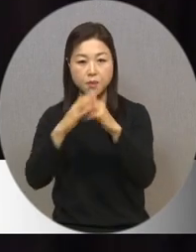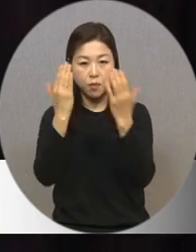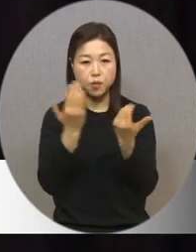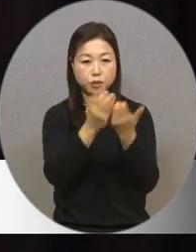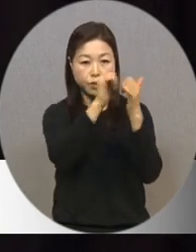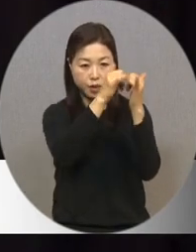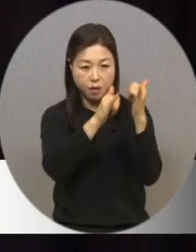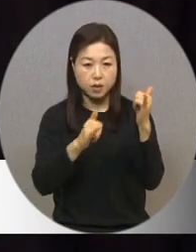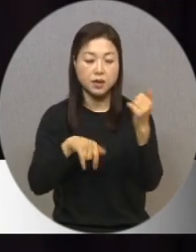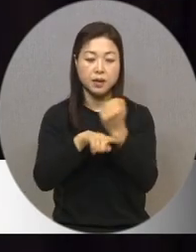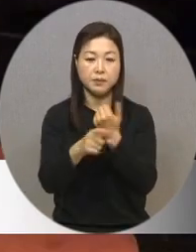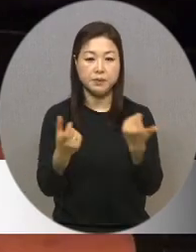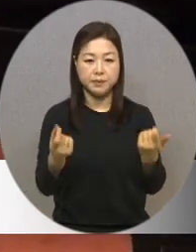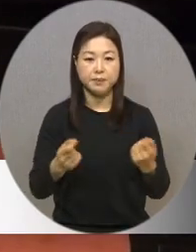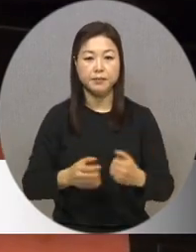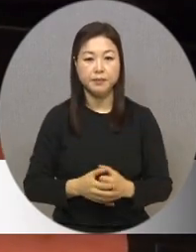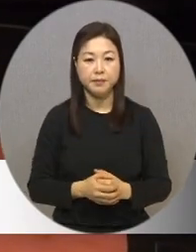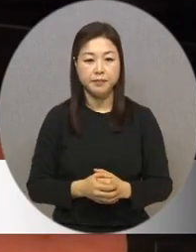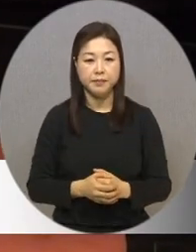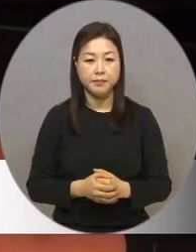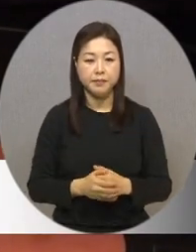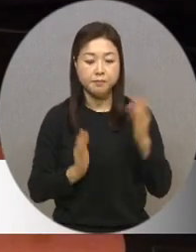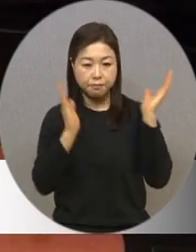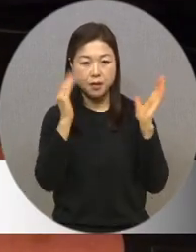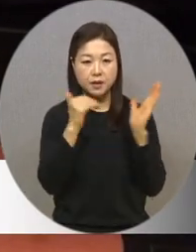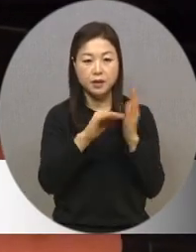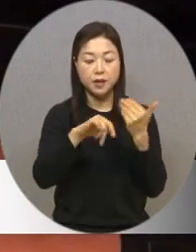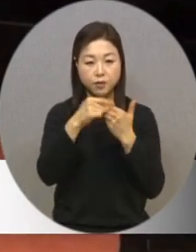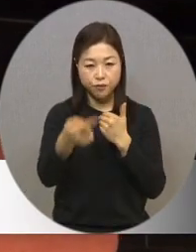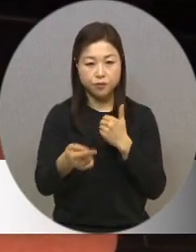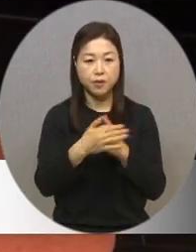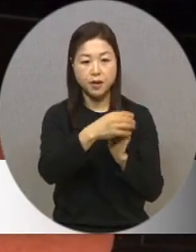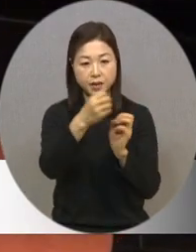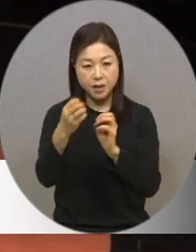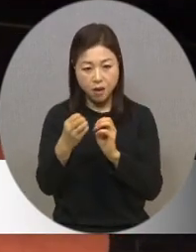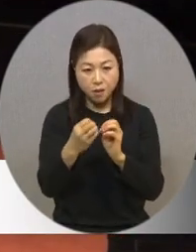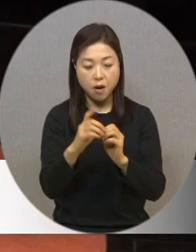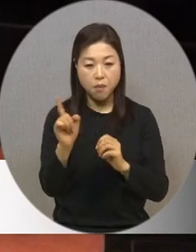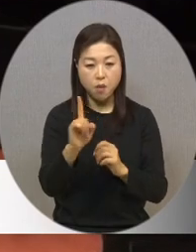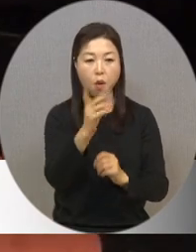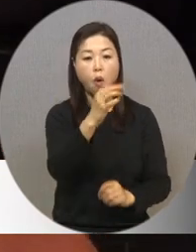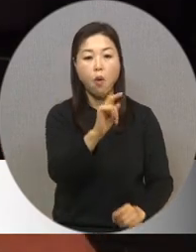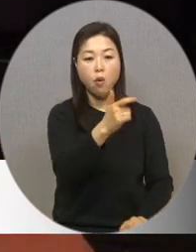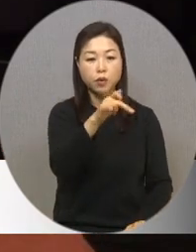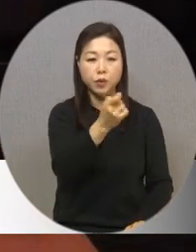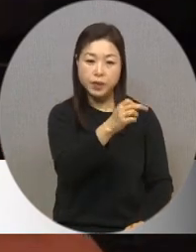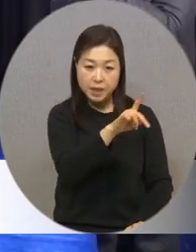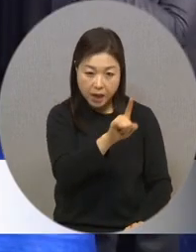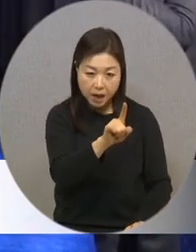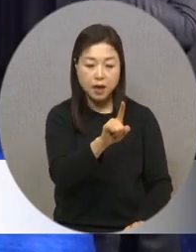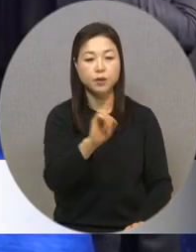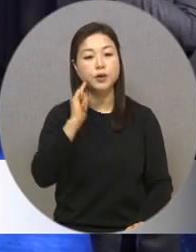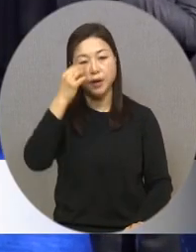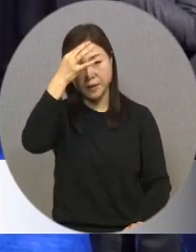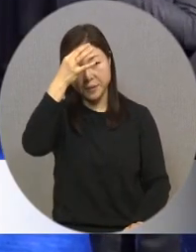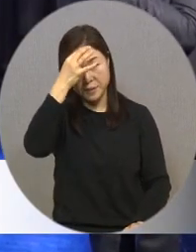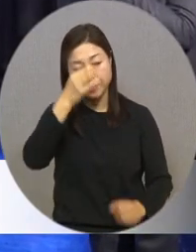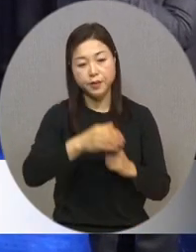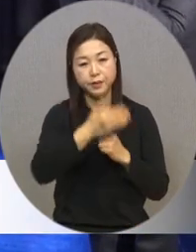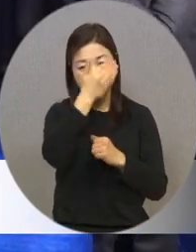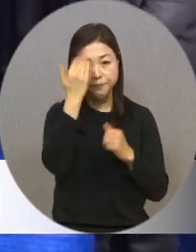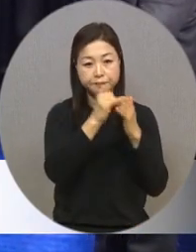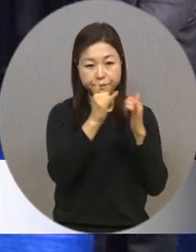역사를 의미했습니다. 쇼가 끝난 후에 토크쇼. 주제는 원코리아와 예술입니다. 청년